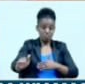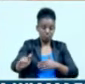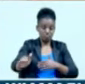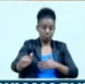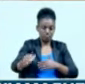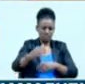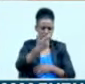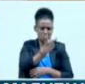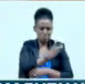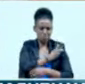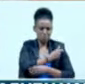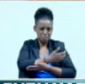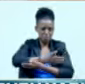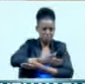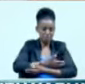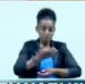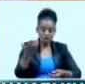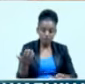ababyeyi baje gukingiza bakingize hafi yabo.